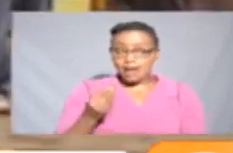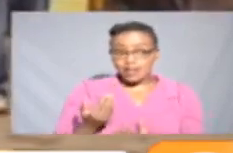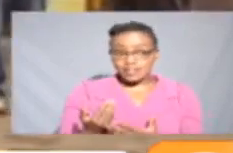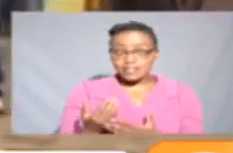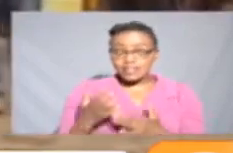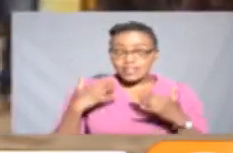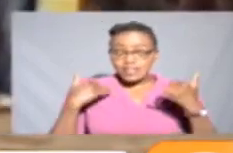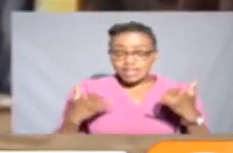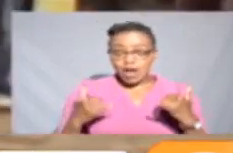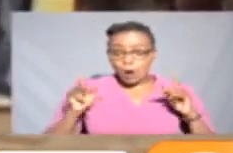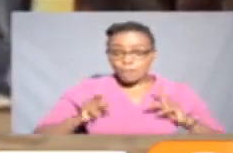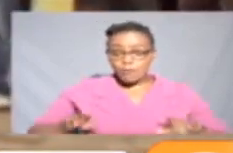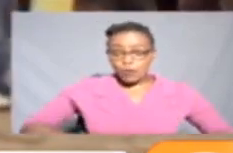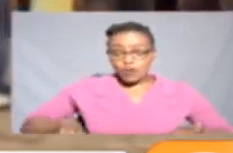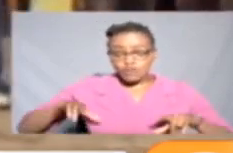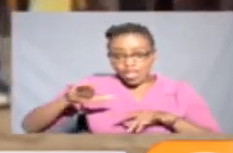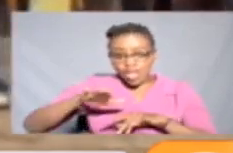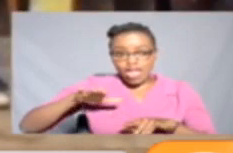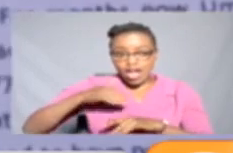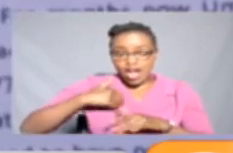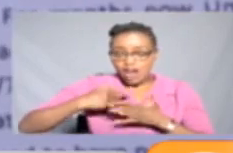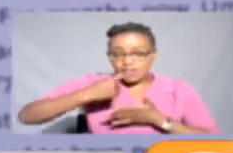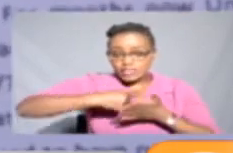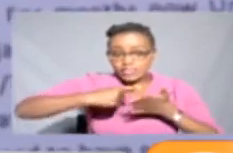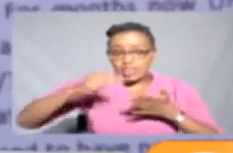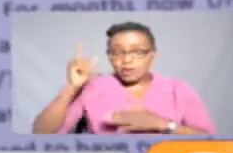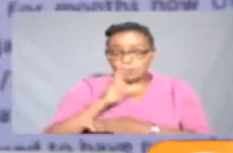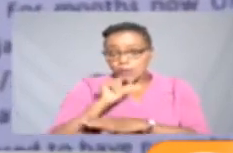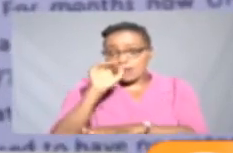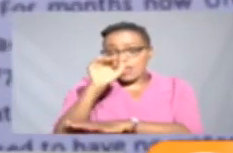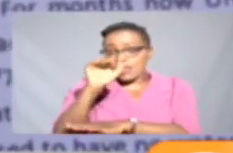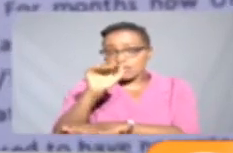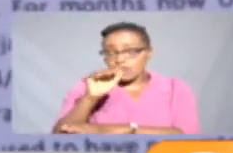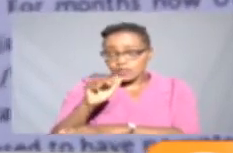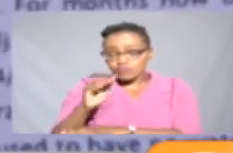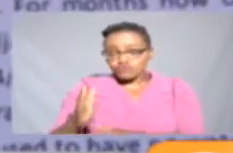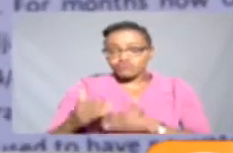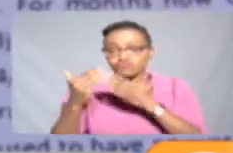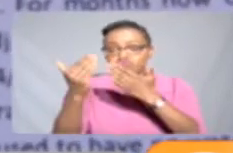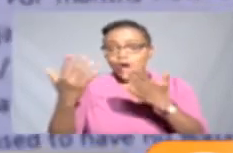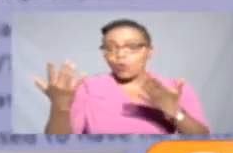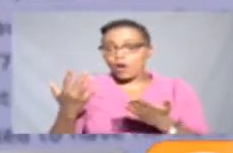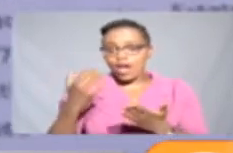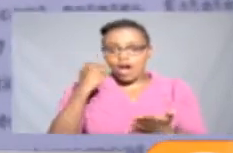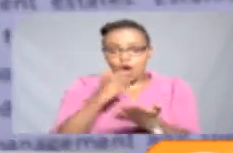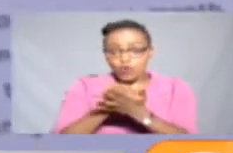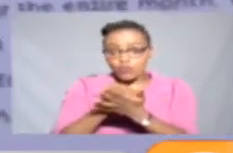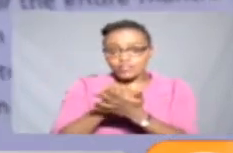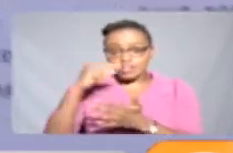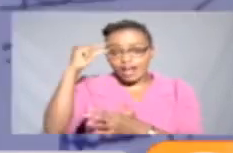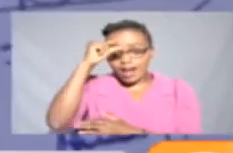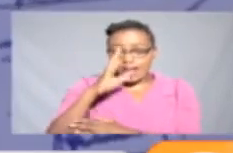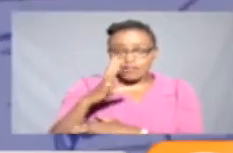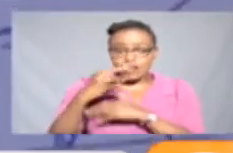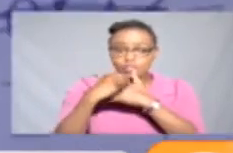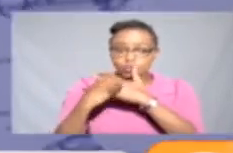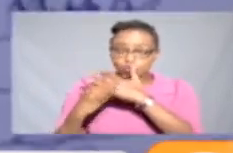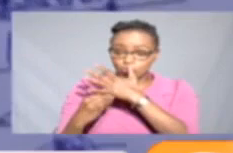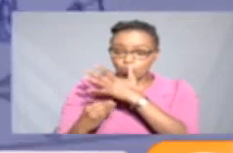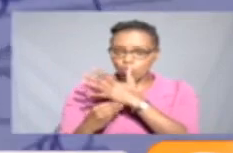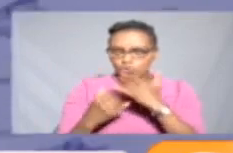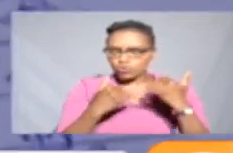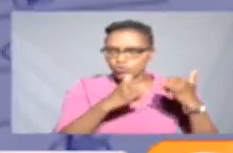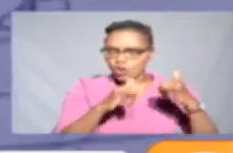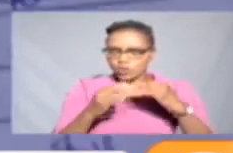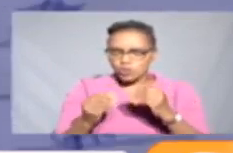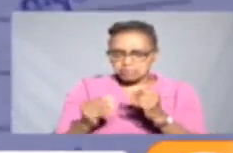sasa, wenyeji hapa wametia saini ombi kufikisha katika ofisi za gavana Mike Sonko ili